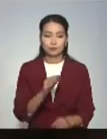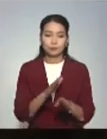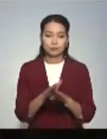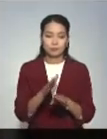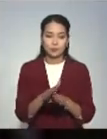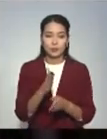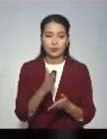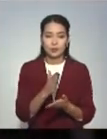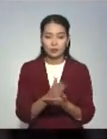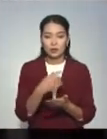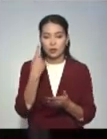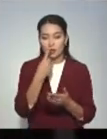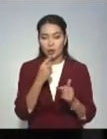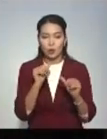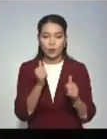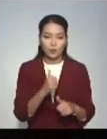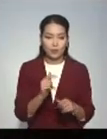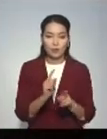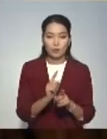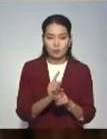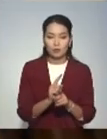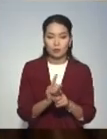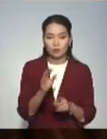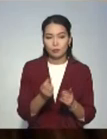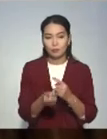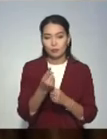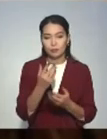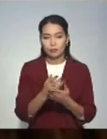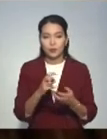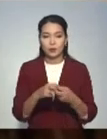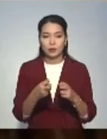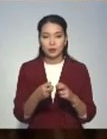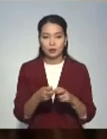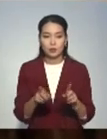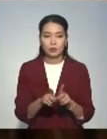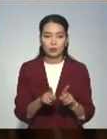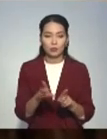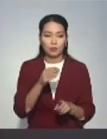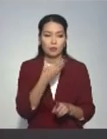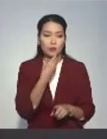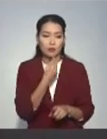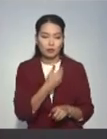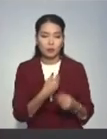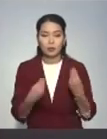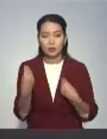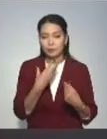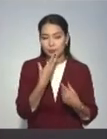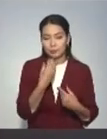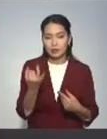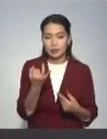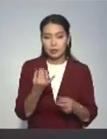Сыртқы келбетті өзгерту ішкі арпалыстан туындайды. О баста көркем келбетті қалайды, кейін жасатады, қызығады,